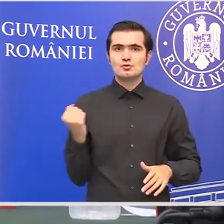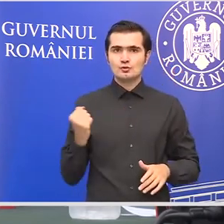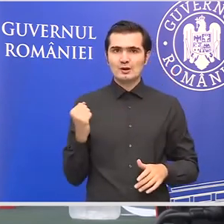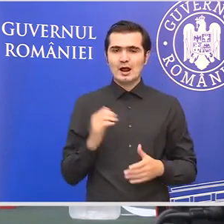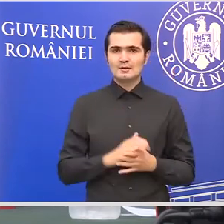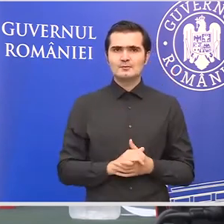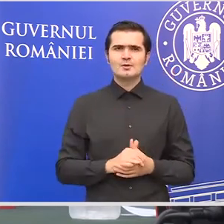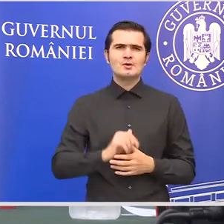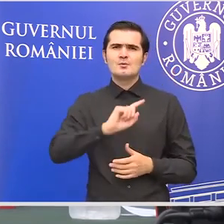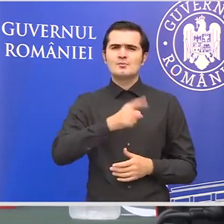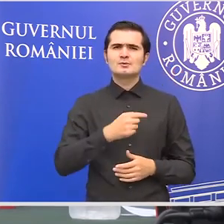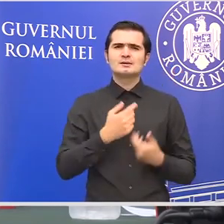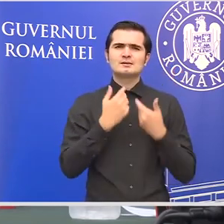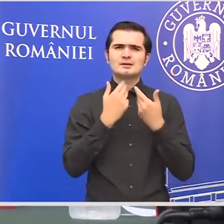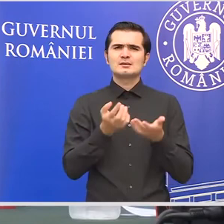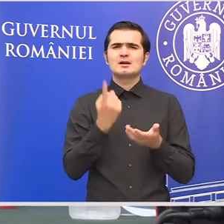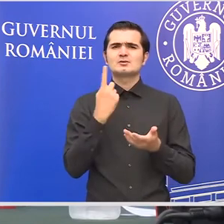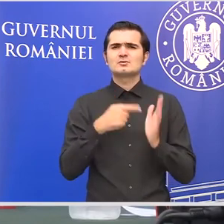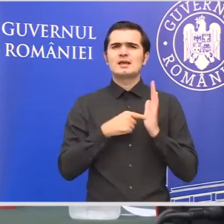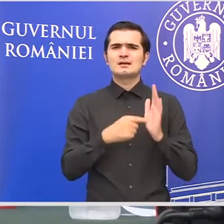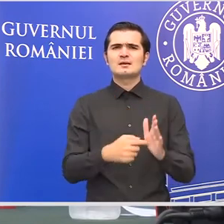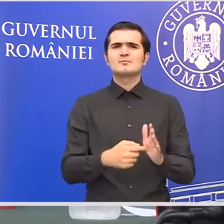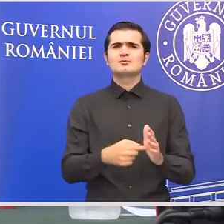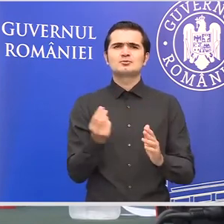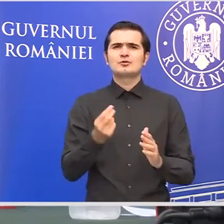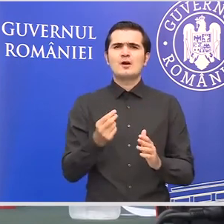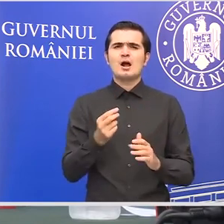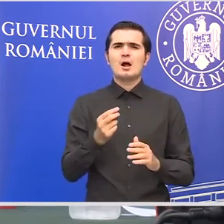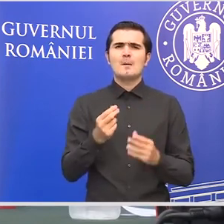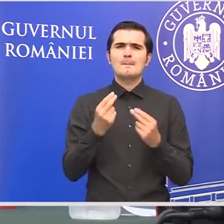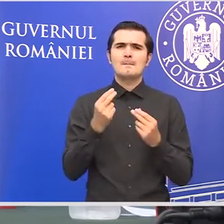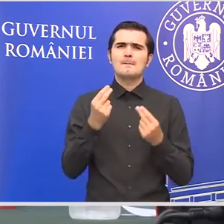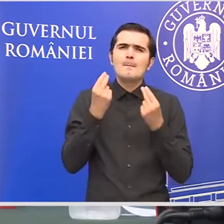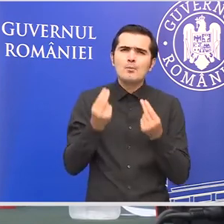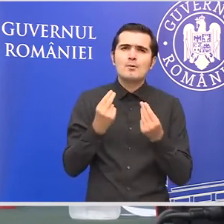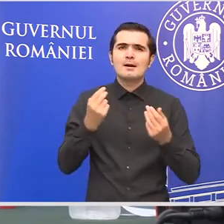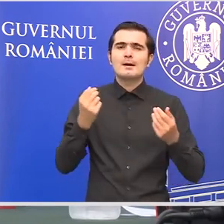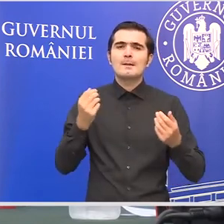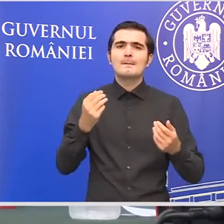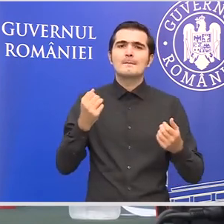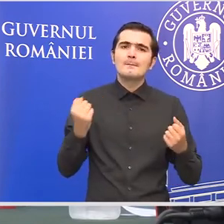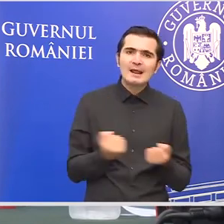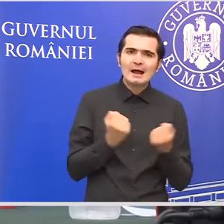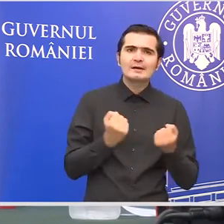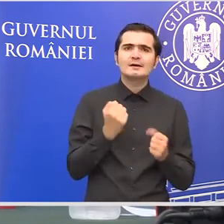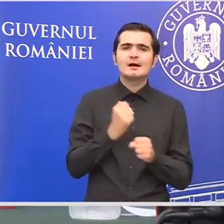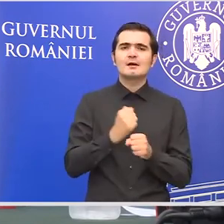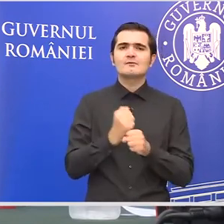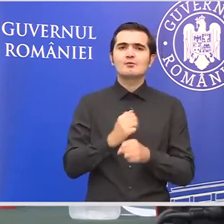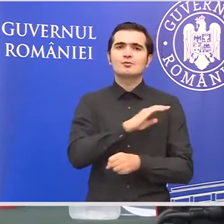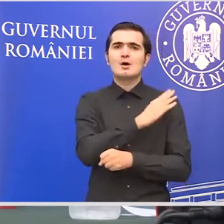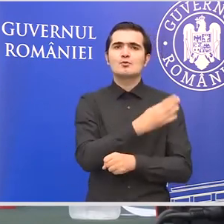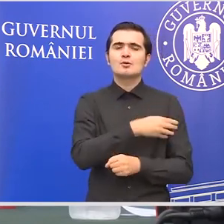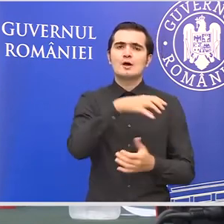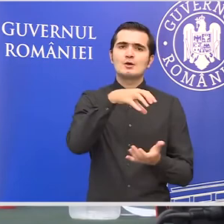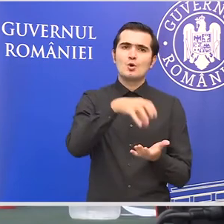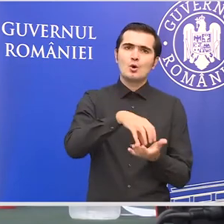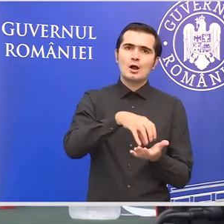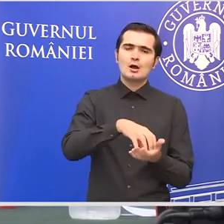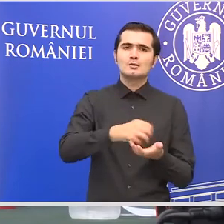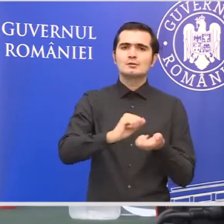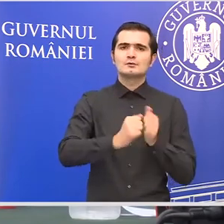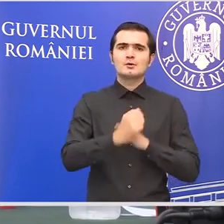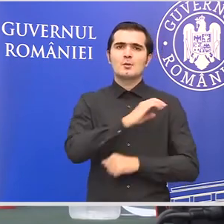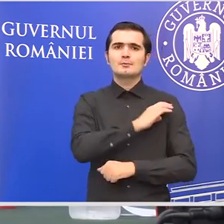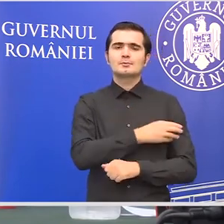Ne puteți da un exemplu de o bună practică pusă în aplicare de o autoritate locală sau județeană